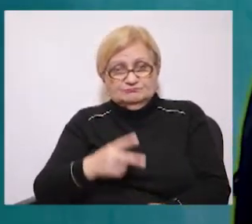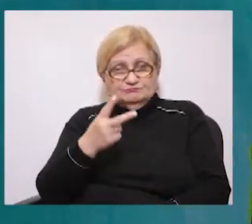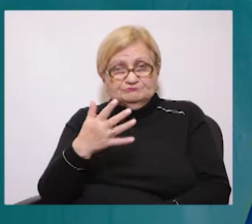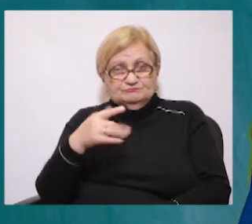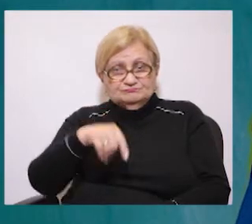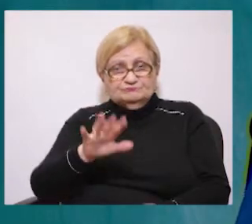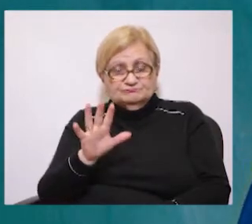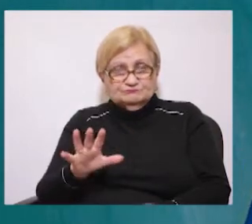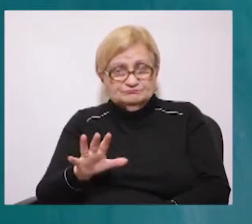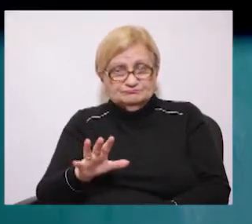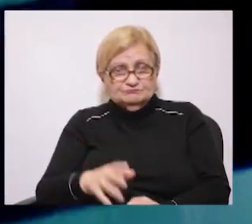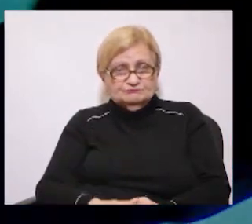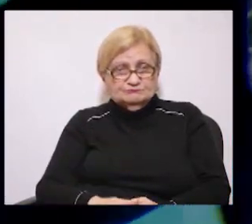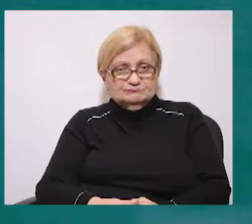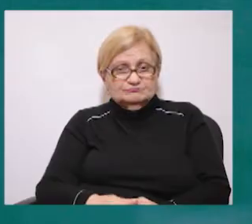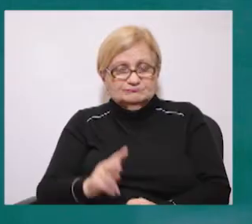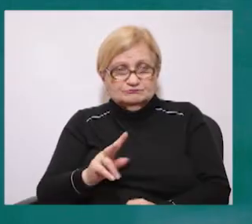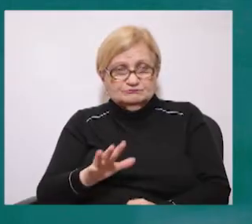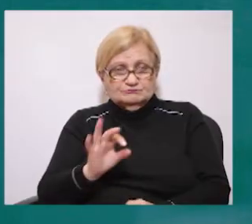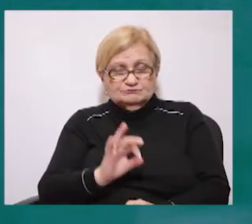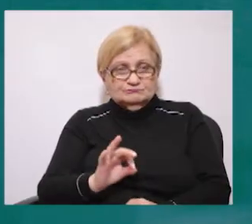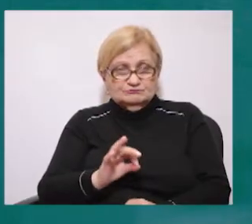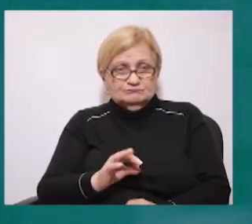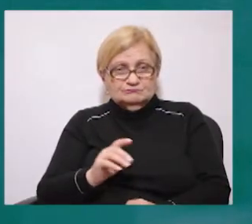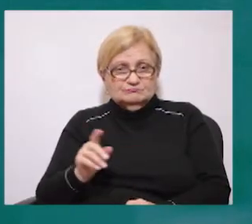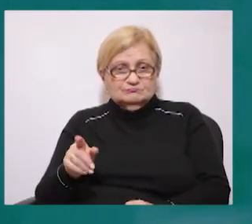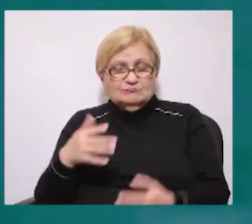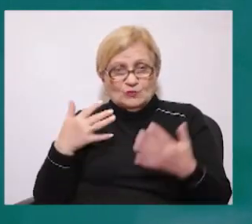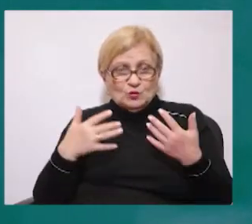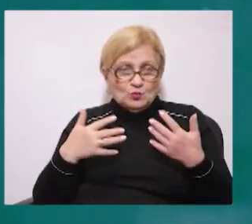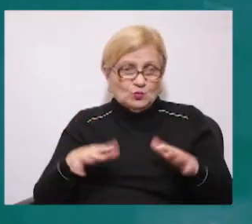25-ში 5 ბოთავდება 5-ჯერ. 5-ჯერ 5 25. ვაშა, გაიყო.